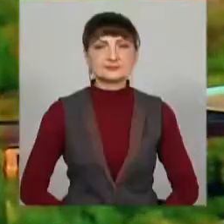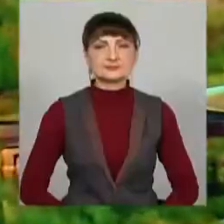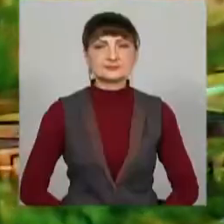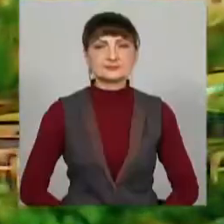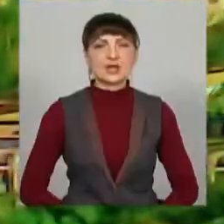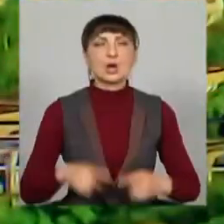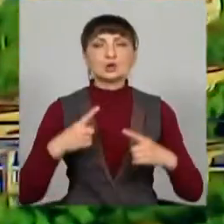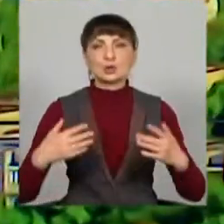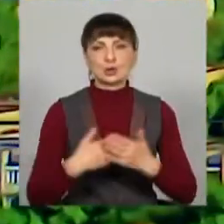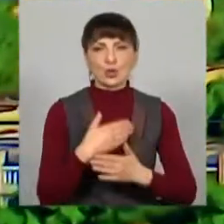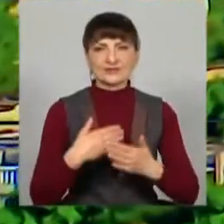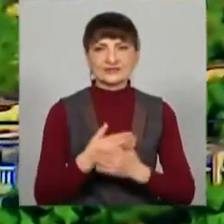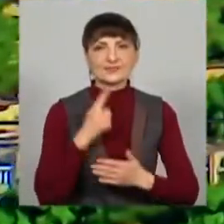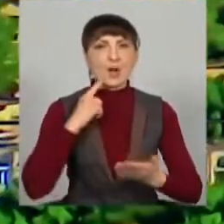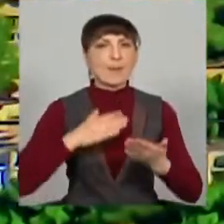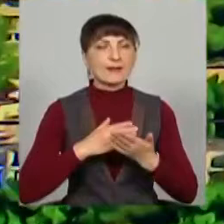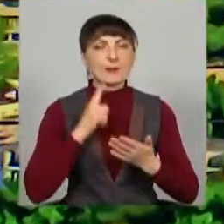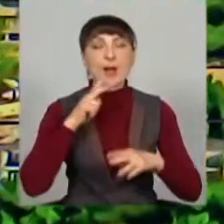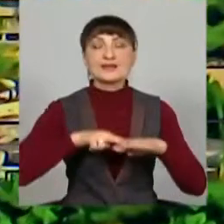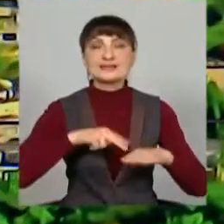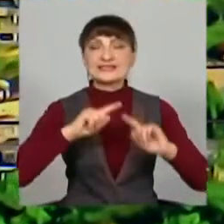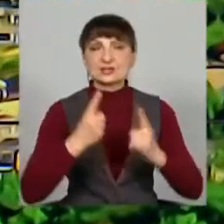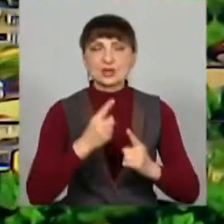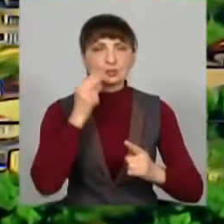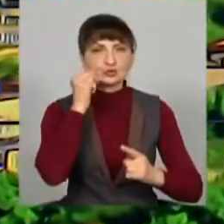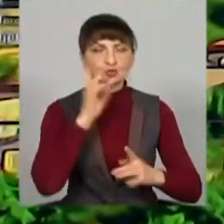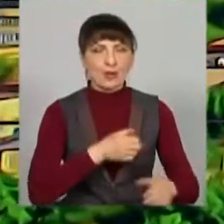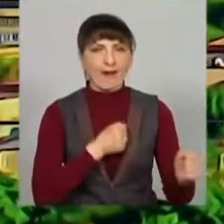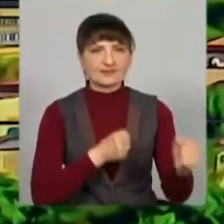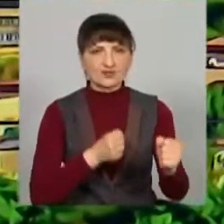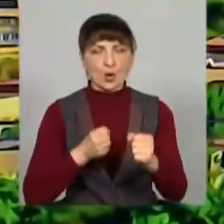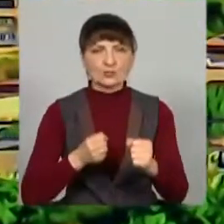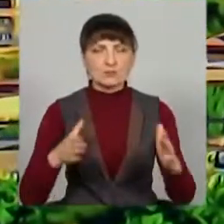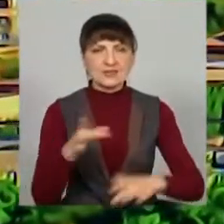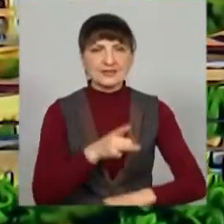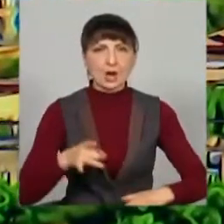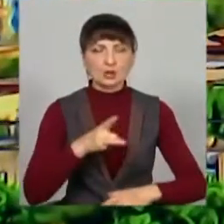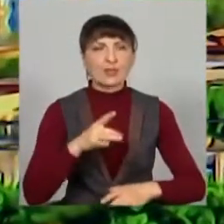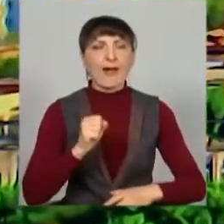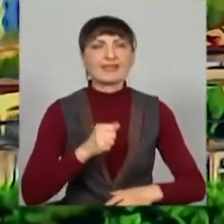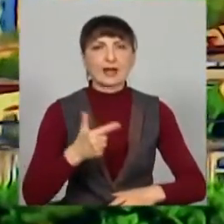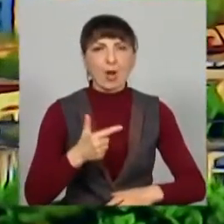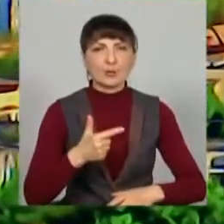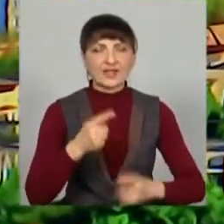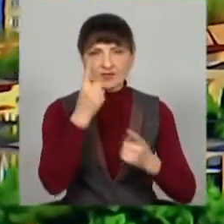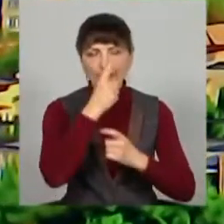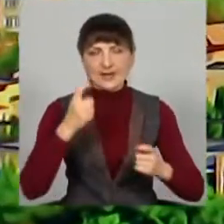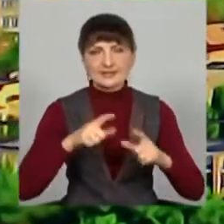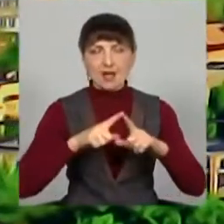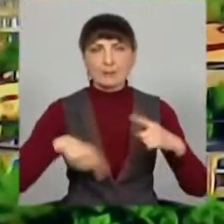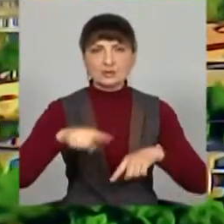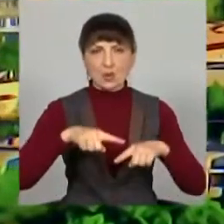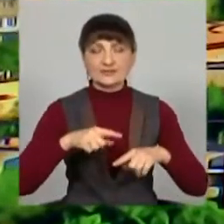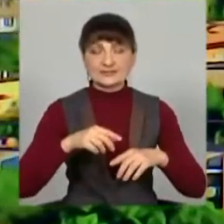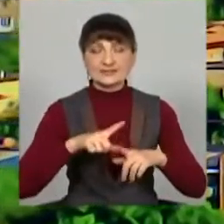И к другим новостям. Полиция задержала подозреваемого, открывшего огонь в одном из микрорайонов Атырау. По информации областного департамента полиции,